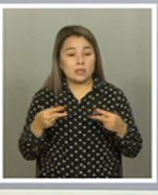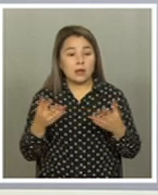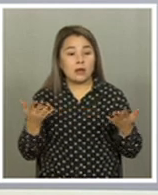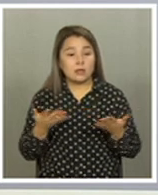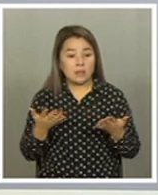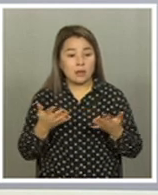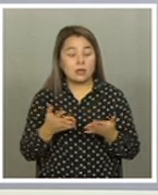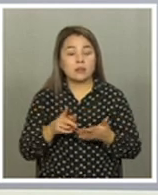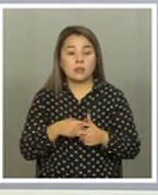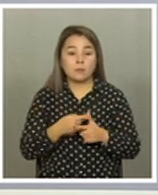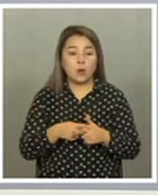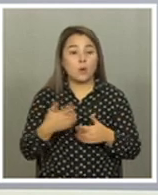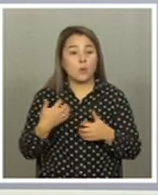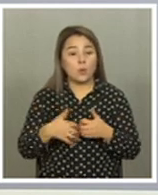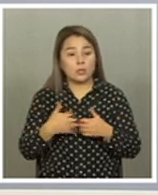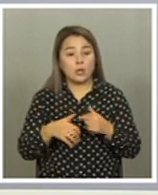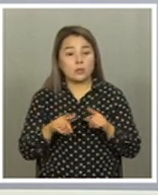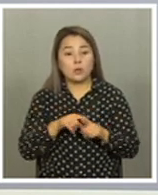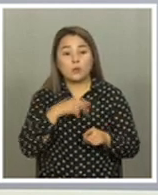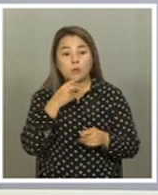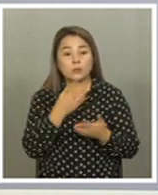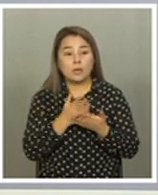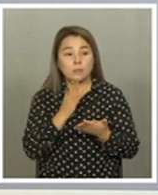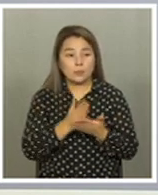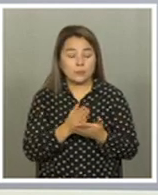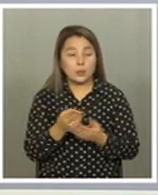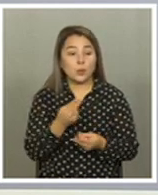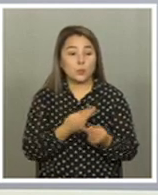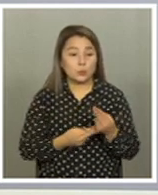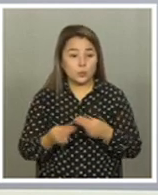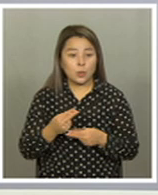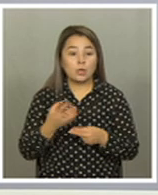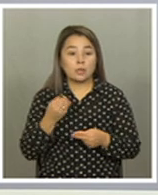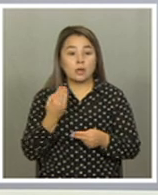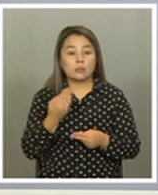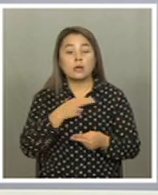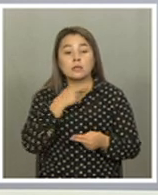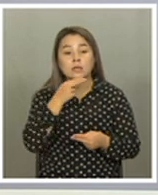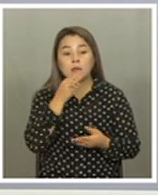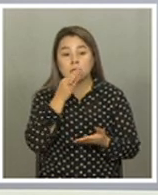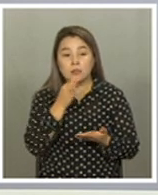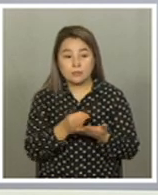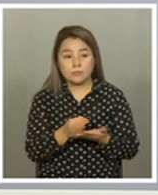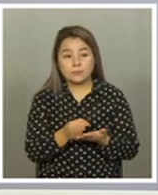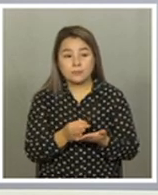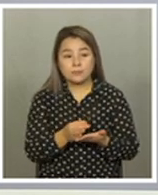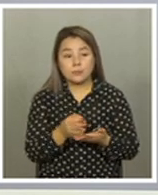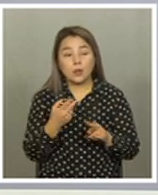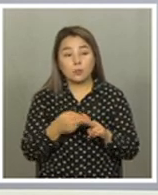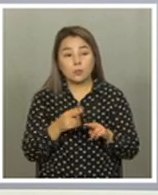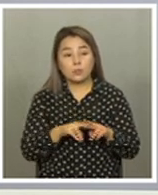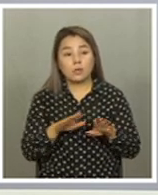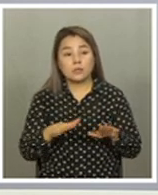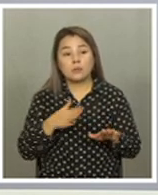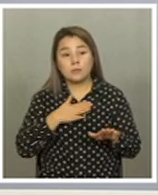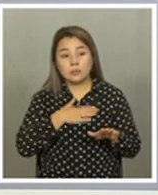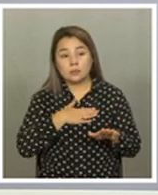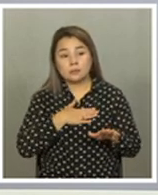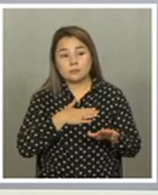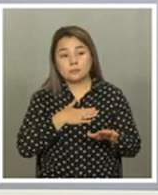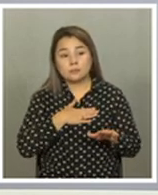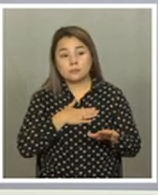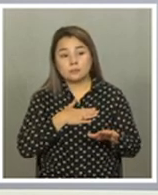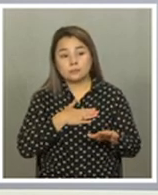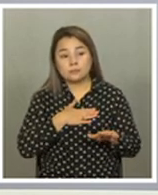ортақ екенін көруге болады. Мінекей, суретке тағы да мұқият назарымызды аударайық. Бұл жерде бізде